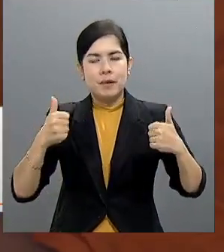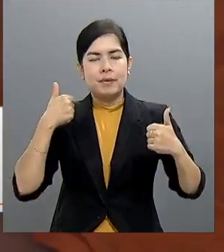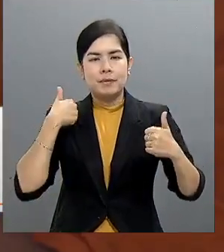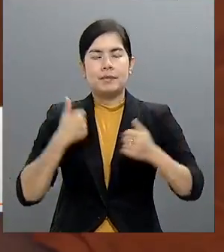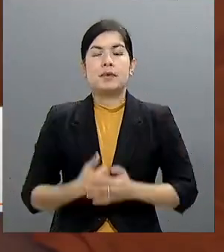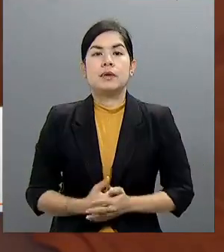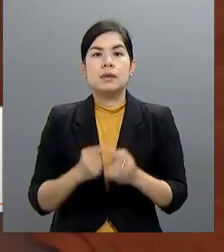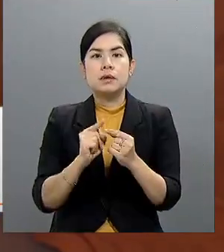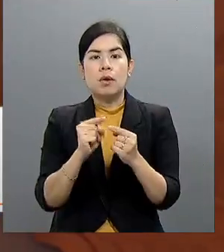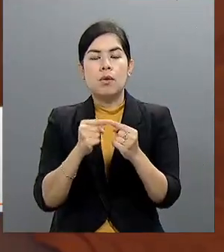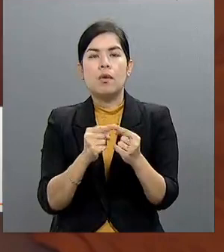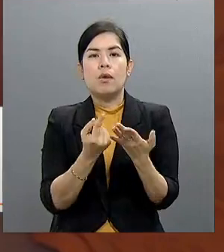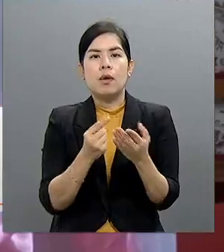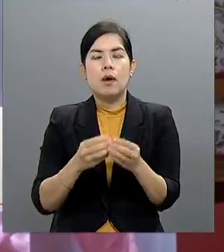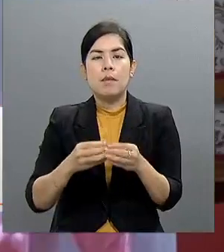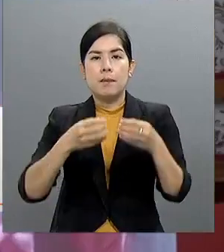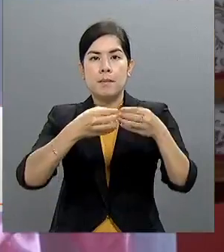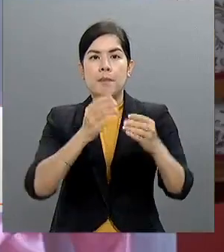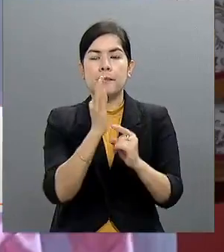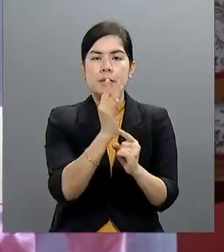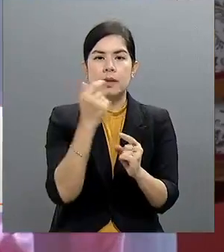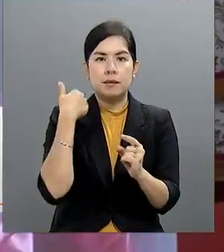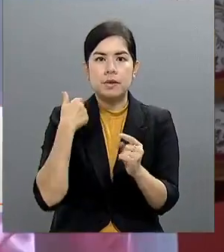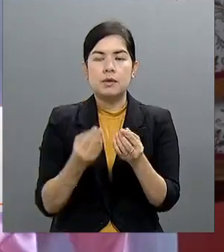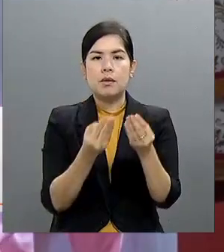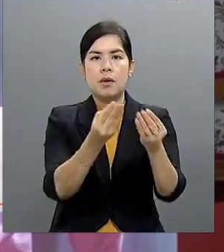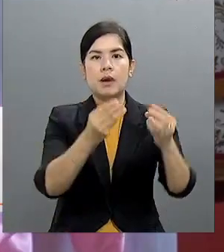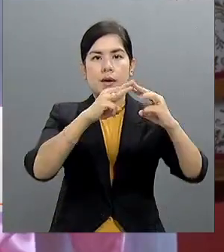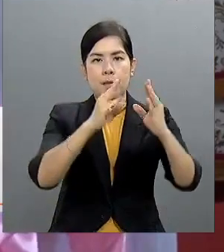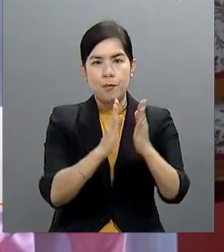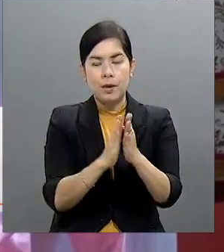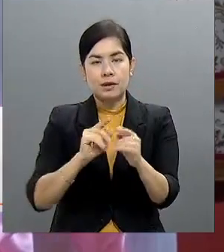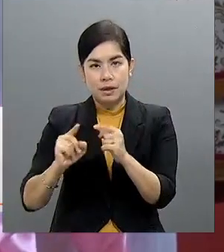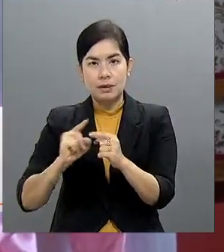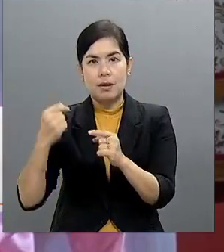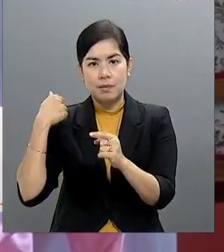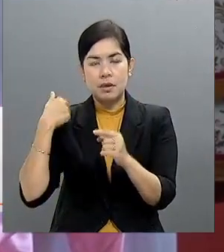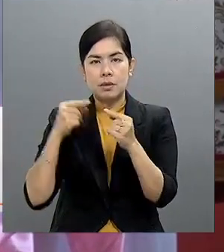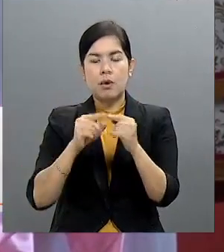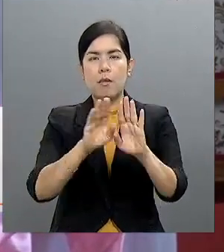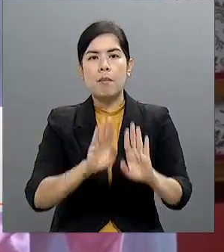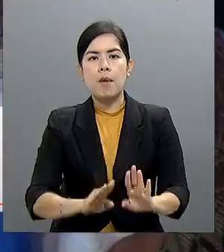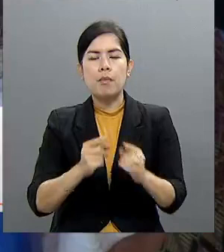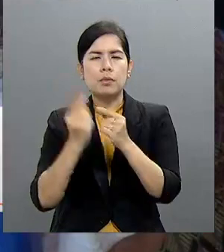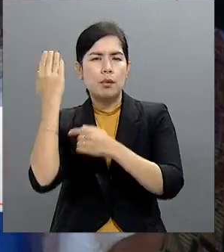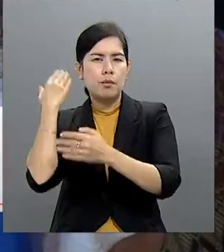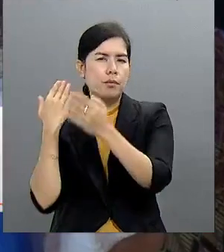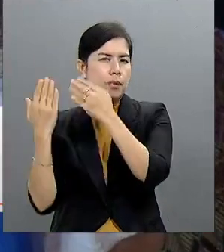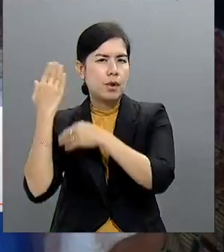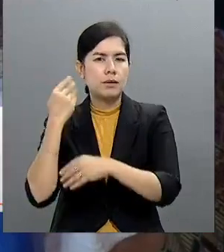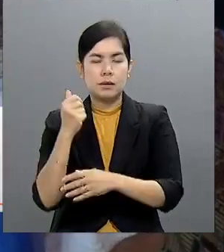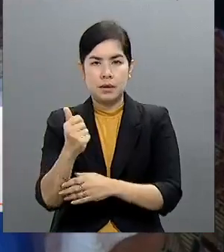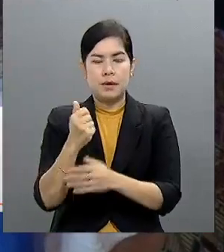าไปถวายยังวัดต่างเพื่อสืบสานประเพณีอันดีงามของพระพุทธศาสนาเอาไว้ล่ะค่ะโดยการจัดกิจกรรมครั้งนี้